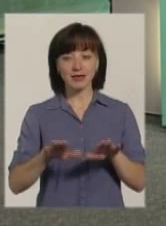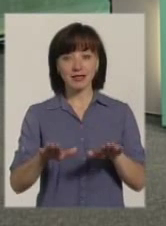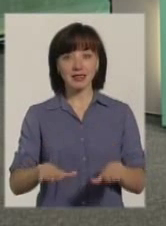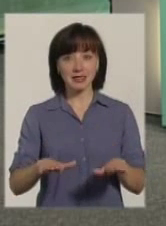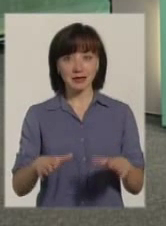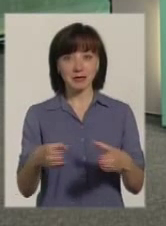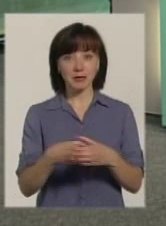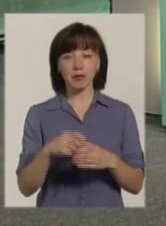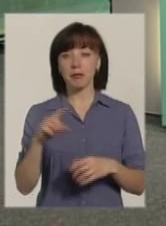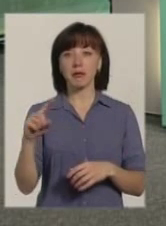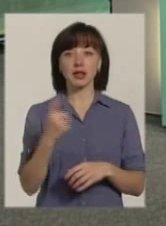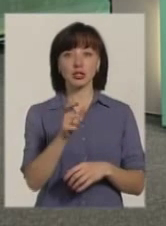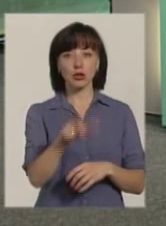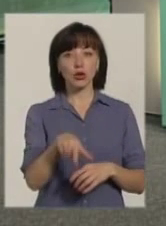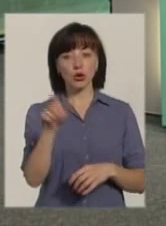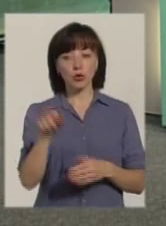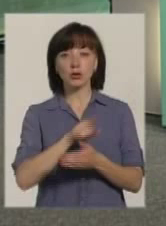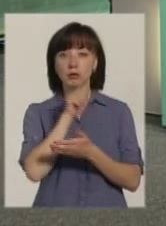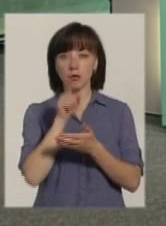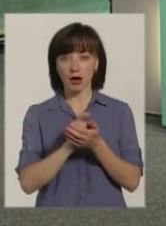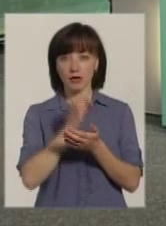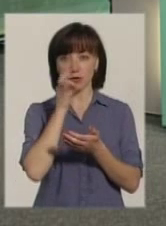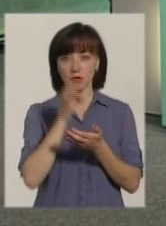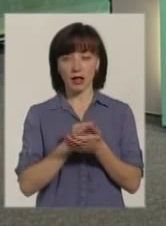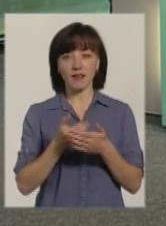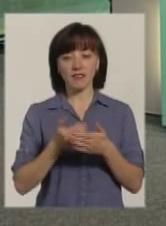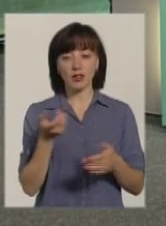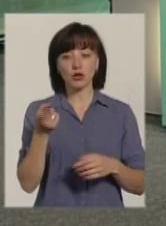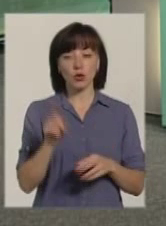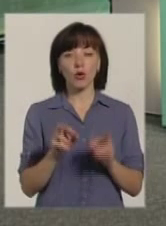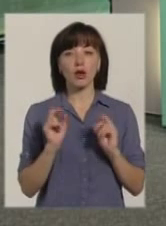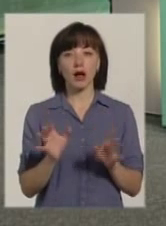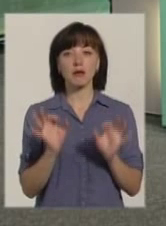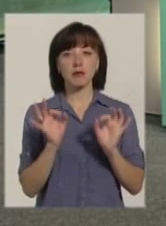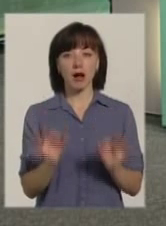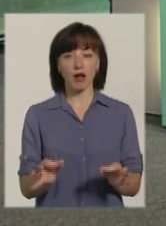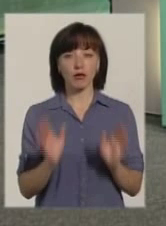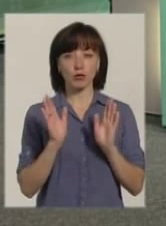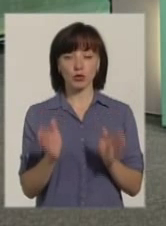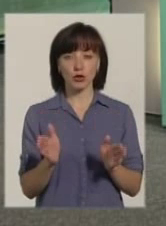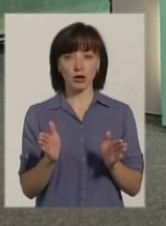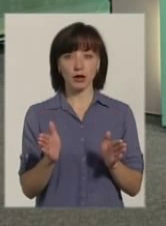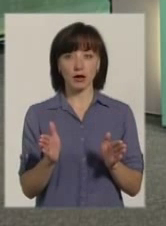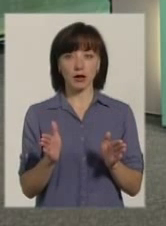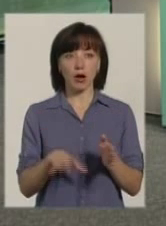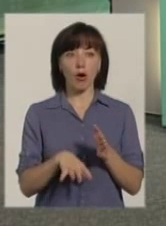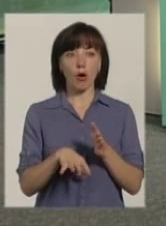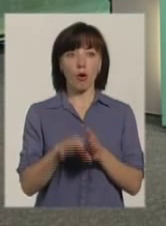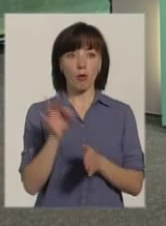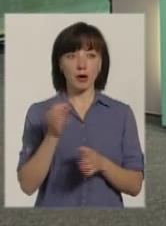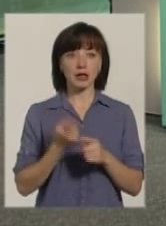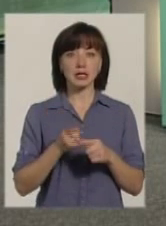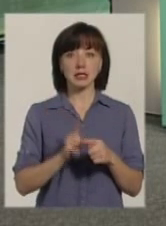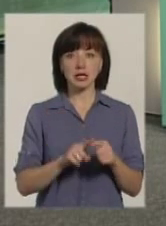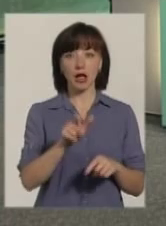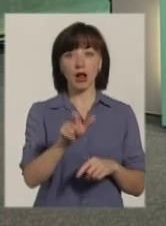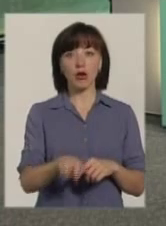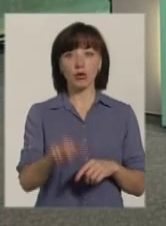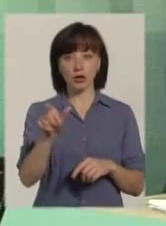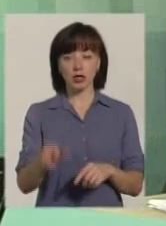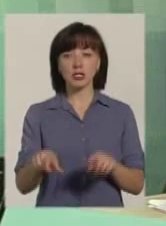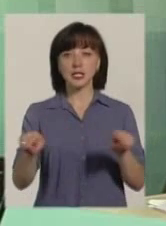громаду, оце ті люди, які мають нести відповідальність від того, як правильно буде адекватно обрано цих людей, які